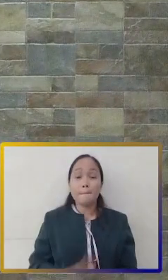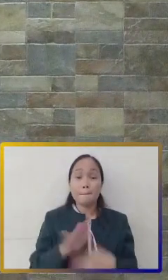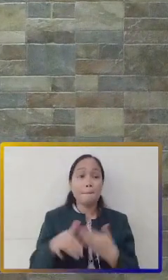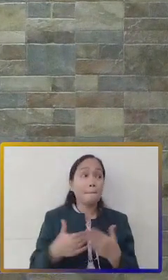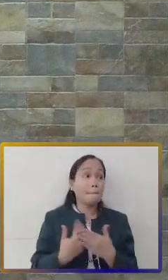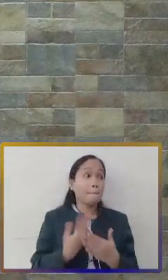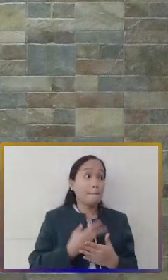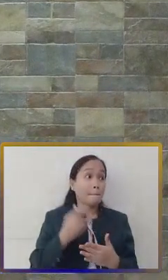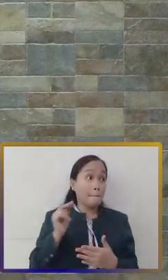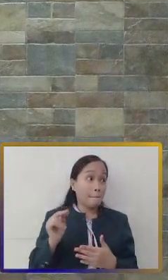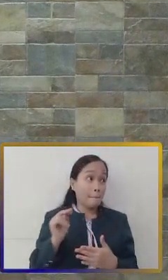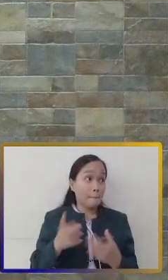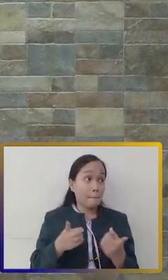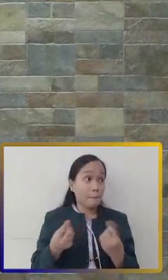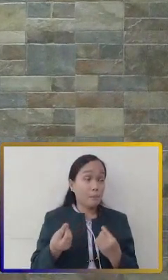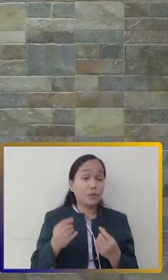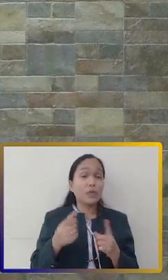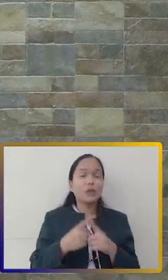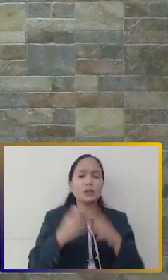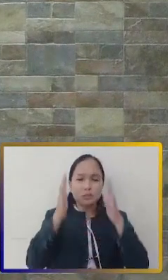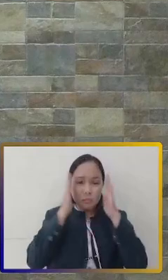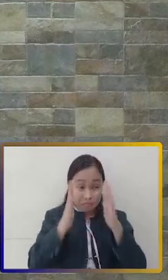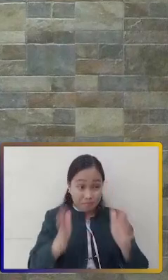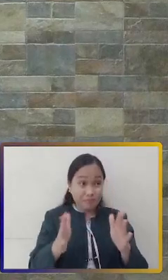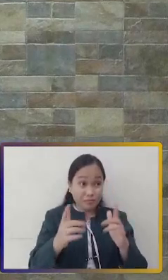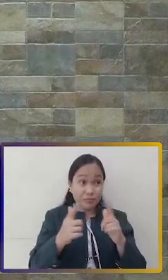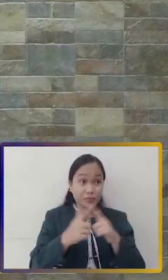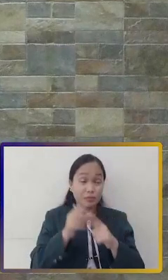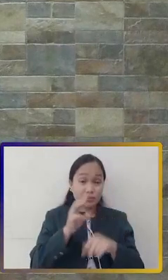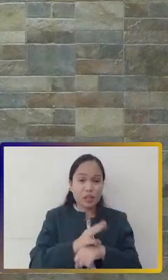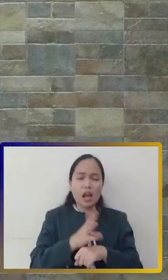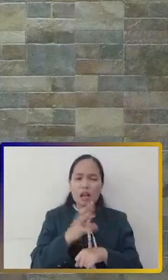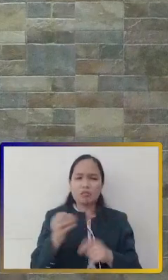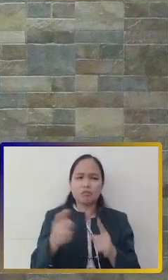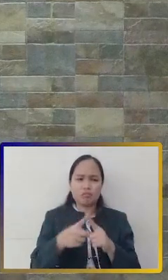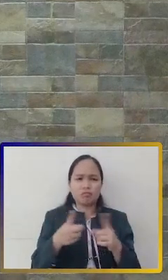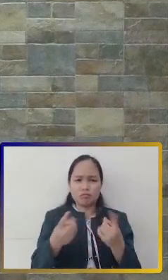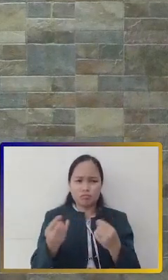do, brethren, is to pay attention to it and to fulfill it.